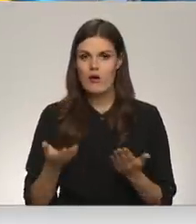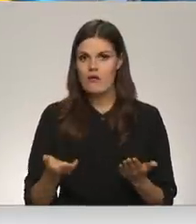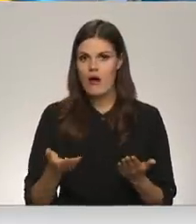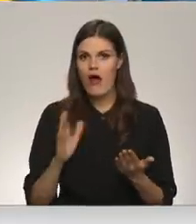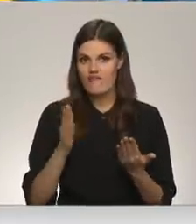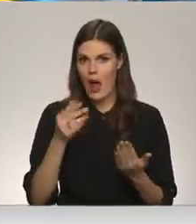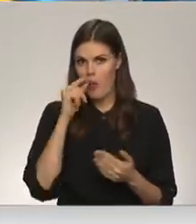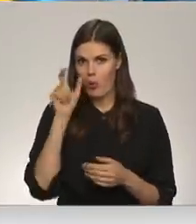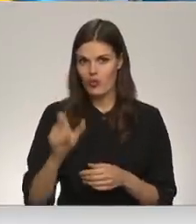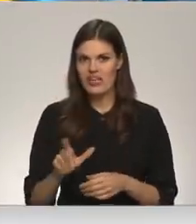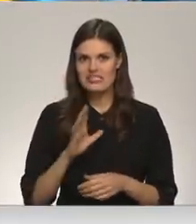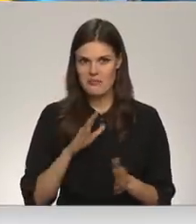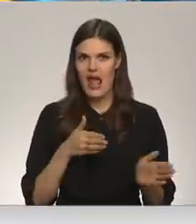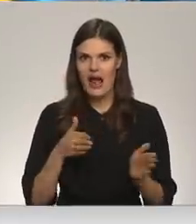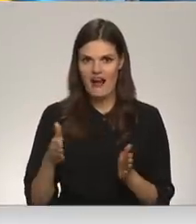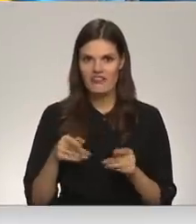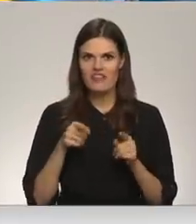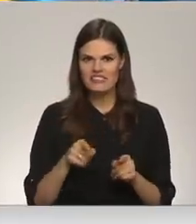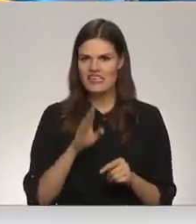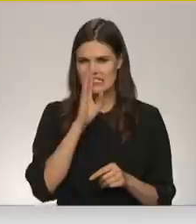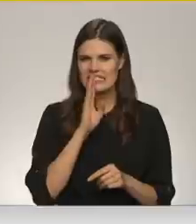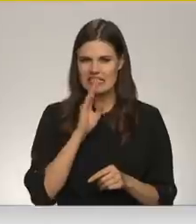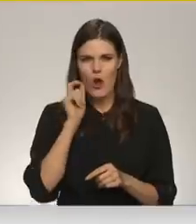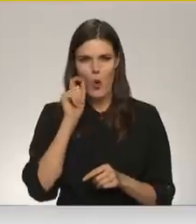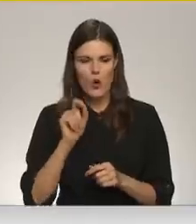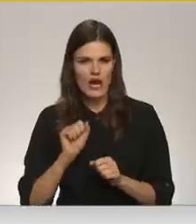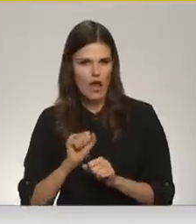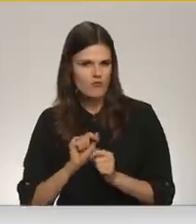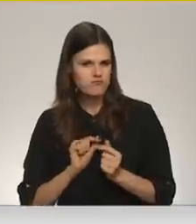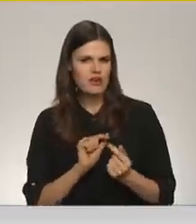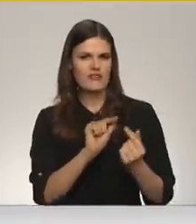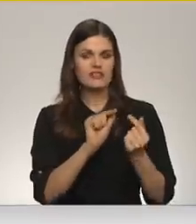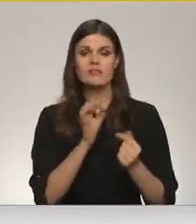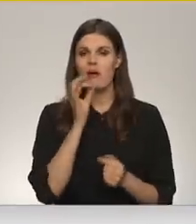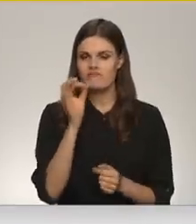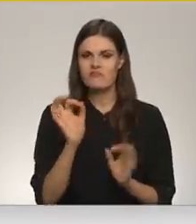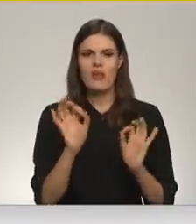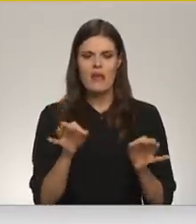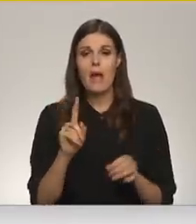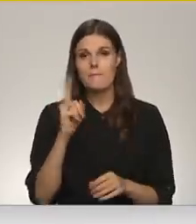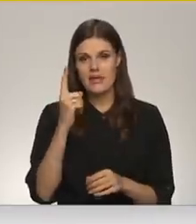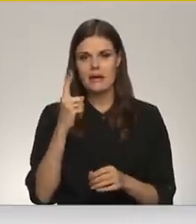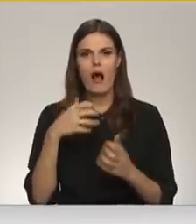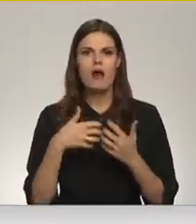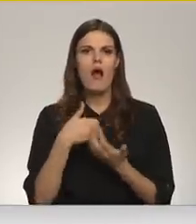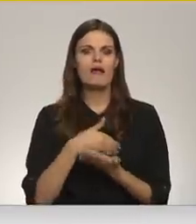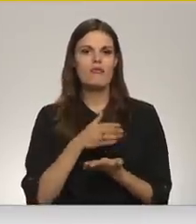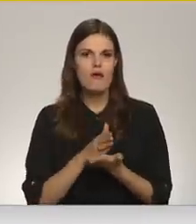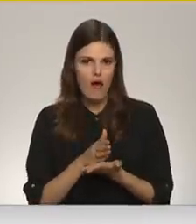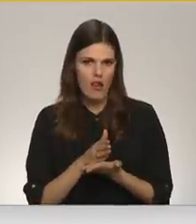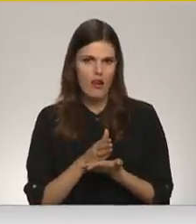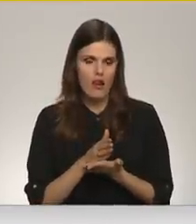bija gatavs tik sīvai Ukraiņu pretestībai? Jā, nu tā pirmā fāze. Pirmā karadarbības fāze,